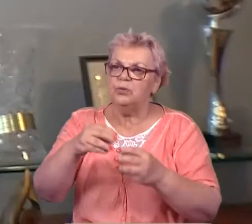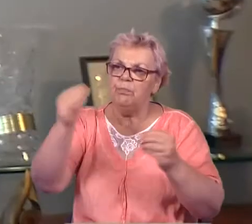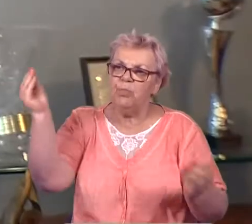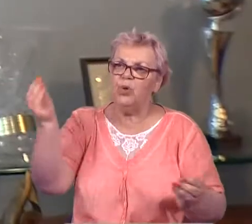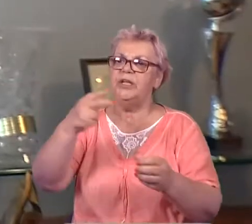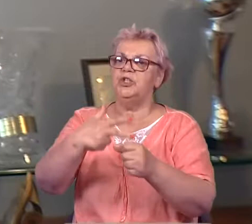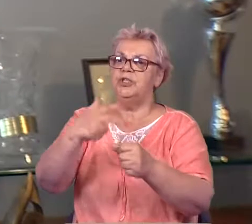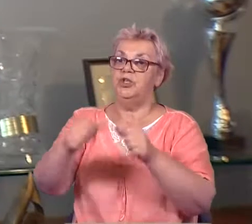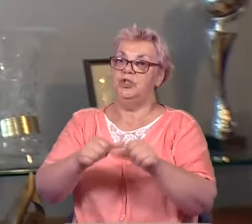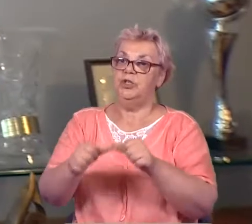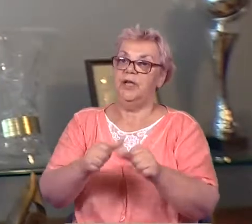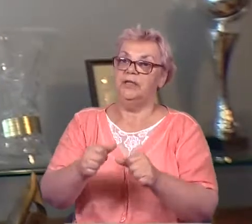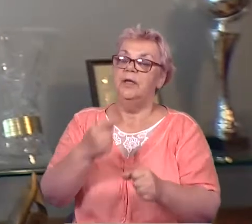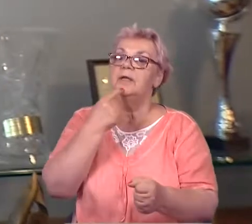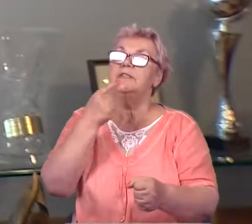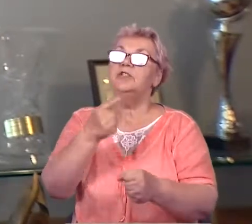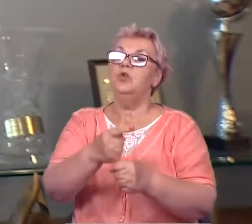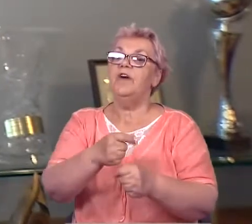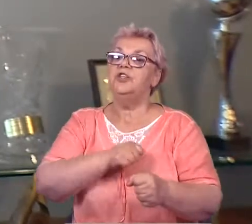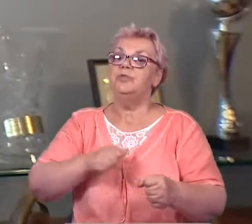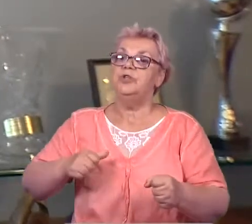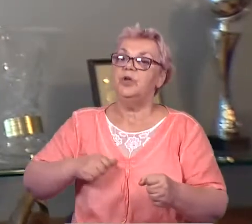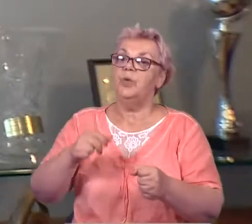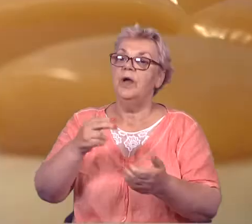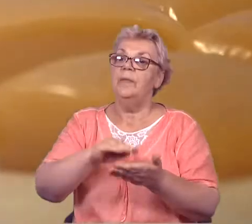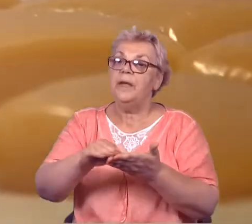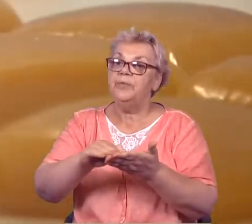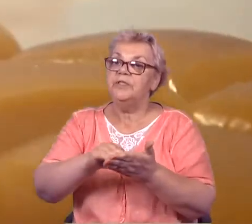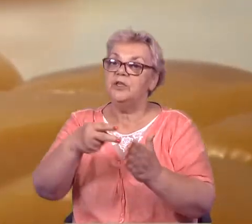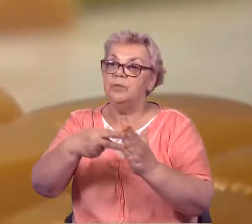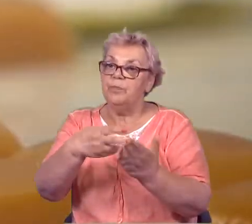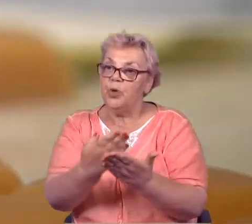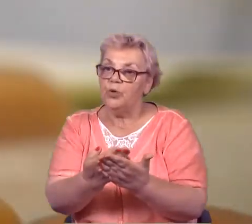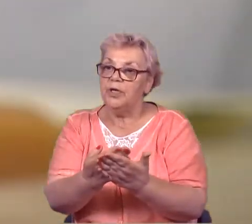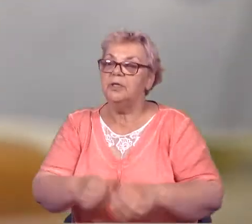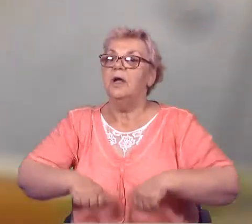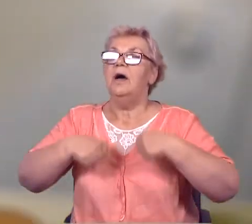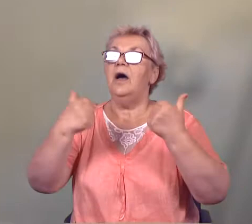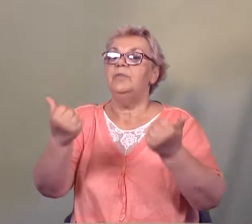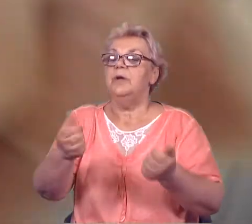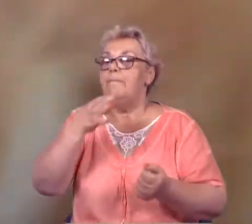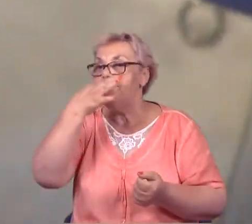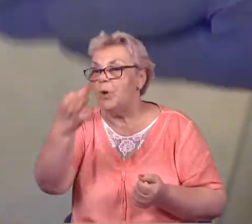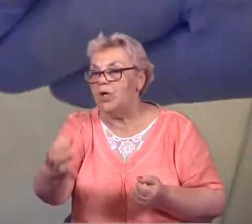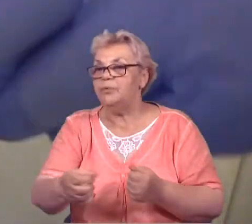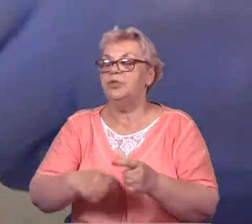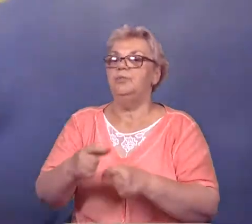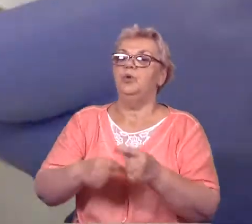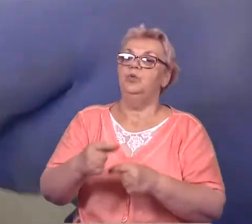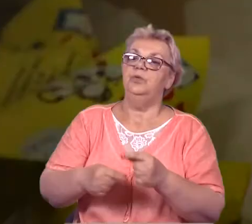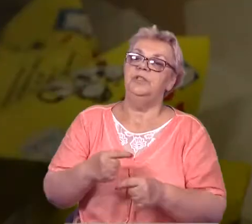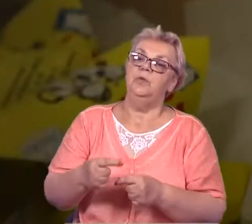lat. Zdecydowaliśmy, żeby napisać projekt, którym moglibyśmy się posiłkować pieniędzmi unijnymi na polepszenie produkcji cukierków krówka.